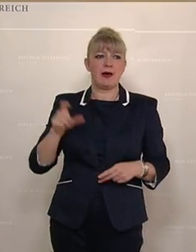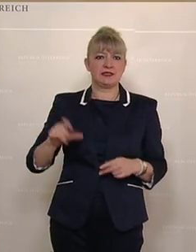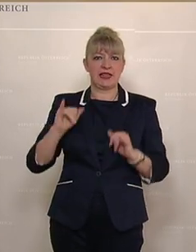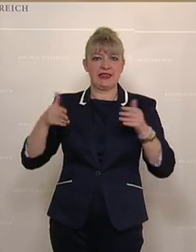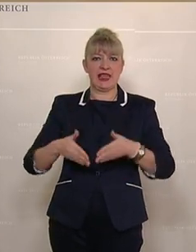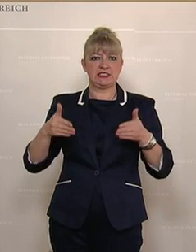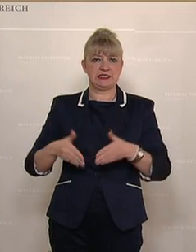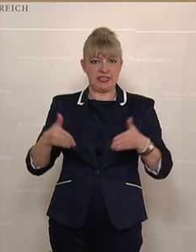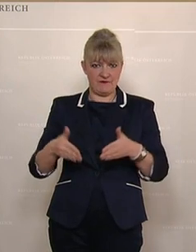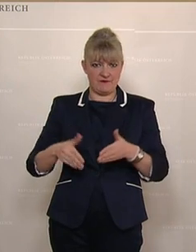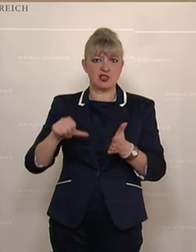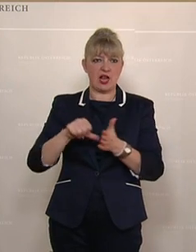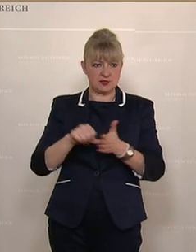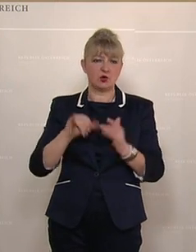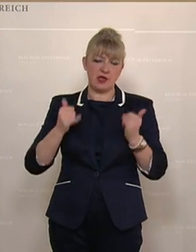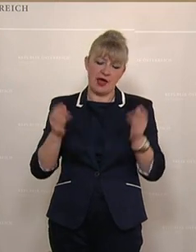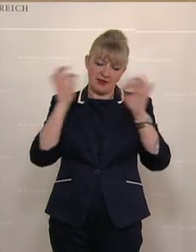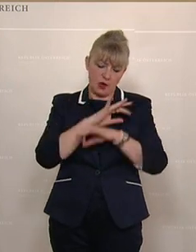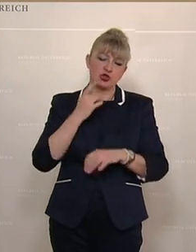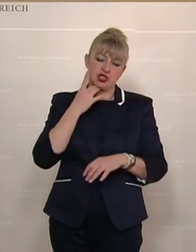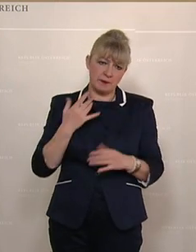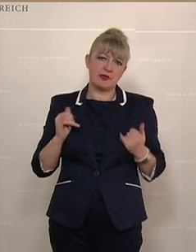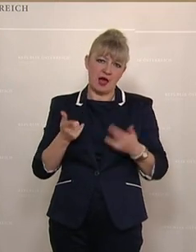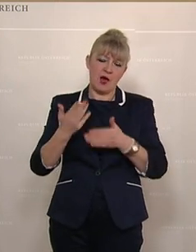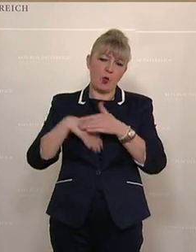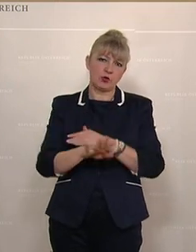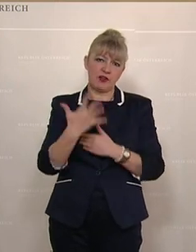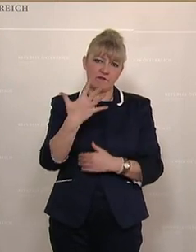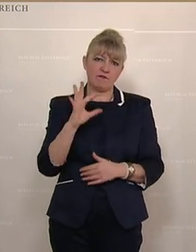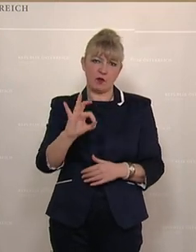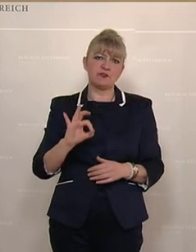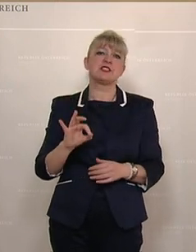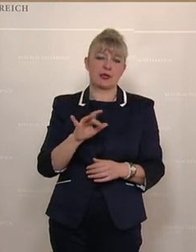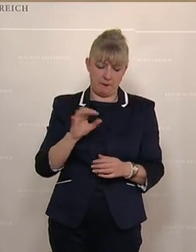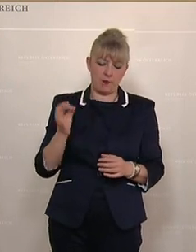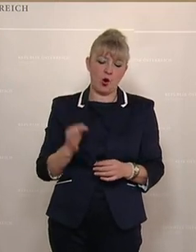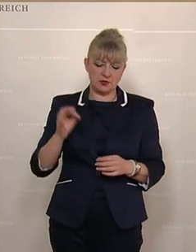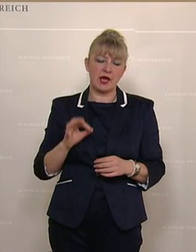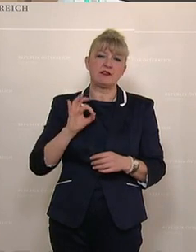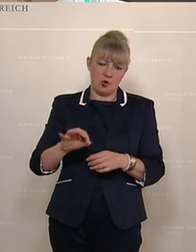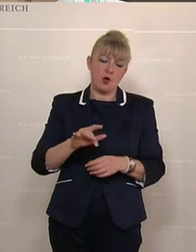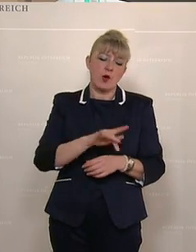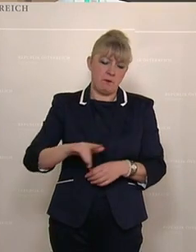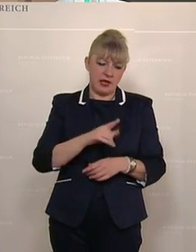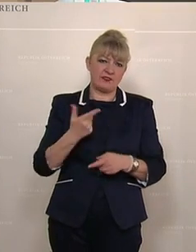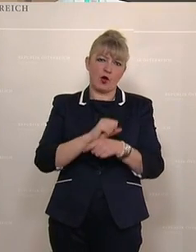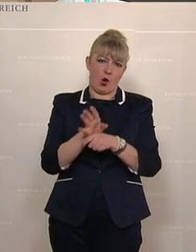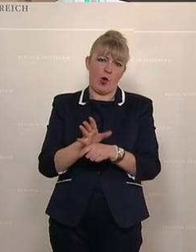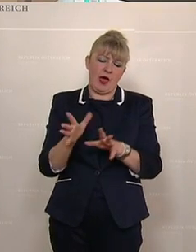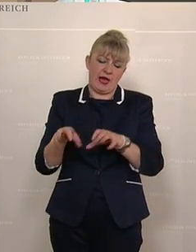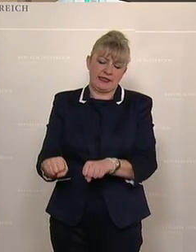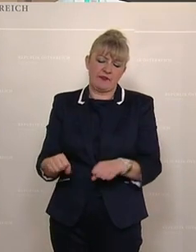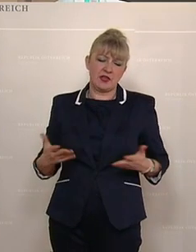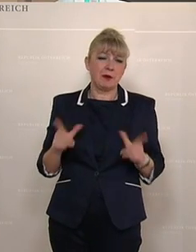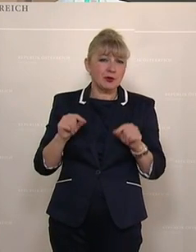der Intensivstation. Ja, das ist traurig. Das ist unter 50% der Plätze, die für Corona-Patienten reserviert sind. Das